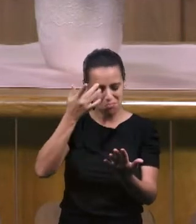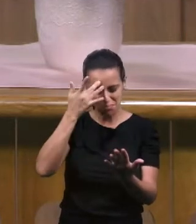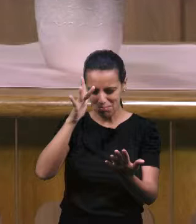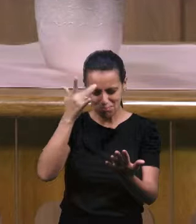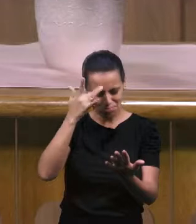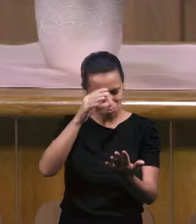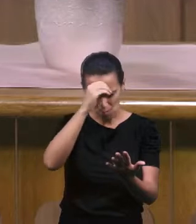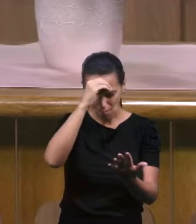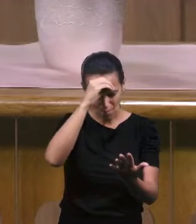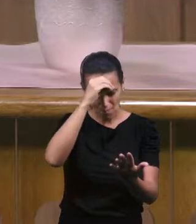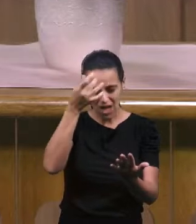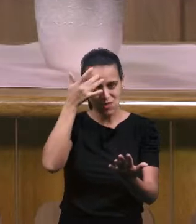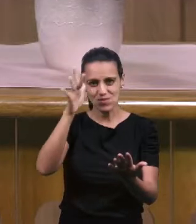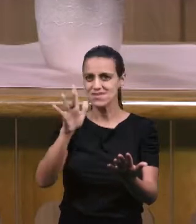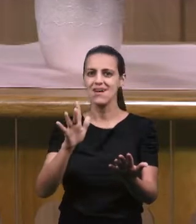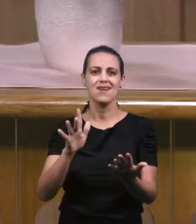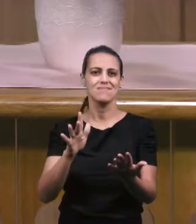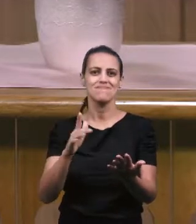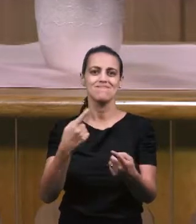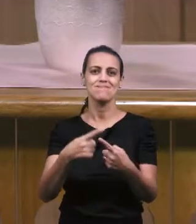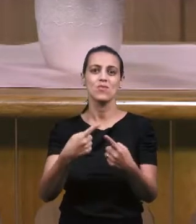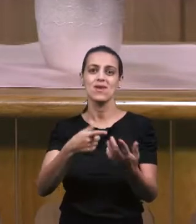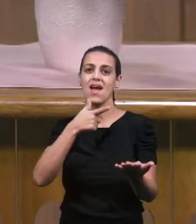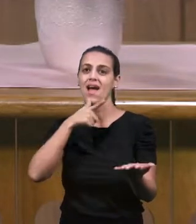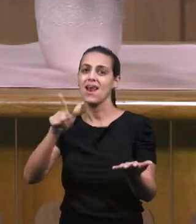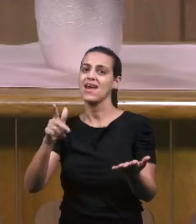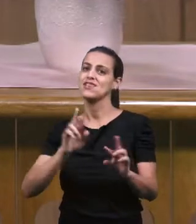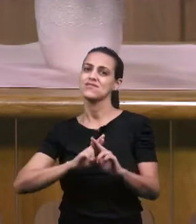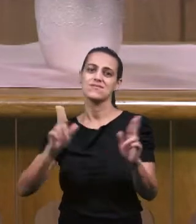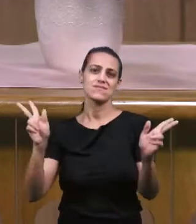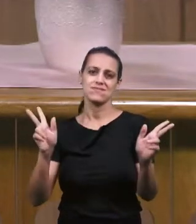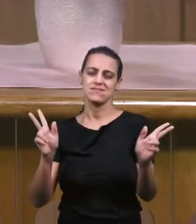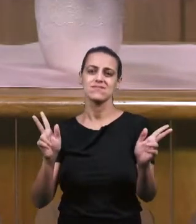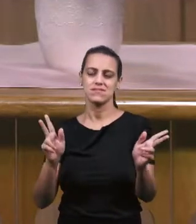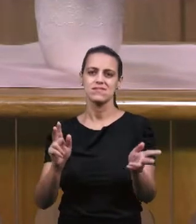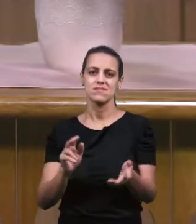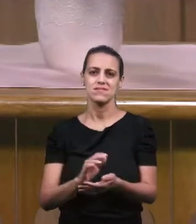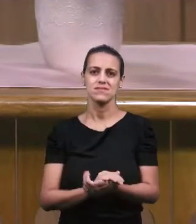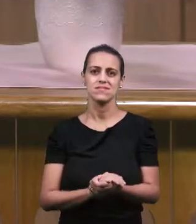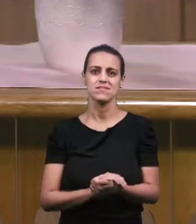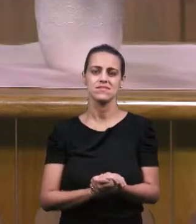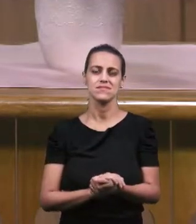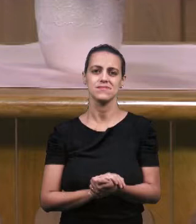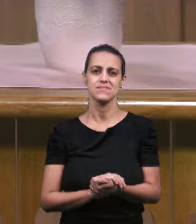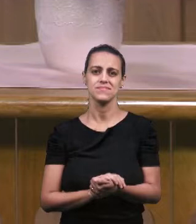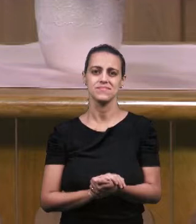d'évaluer les textes bibliques, même pourquoi il existait